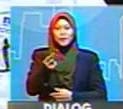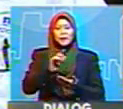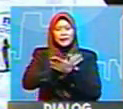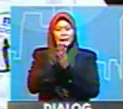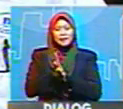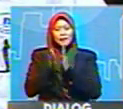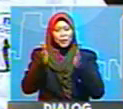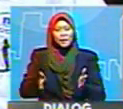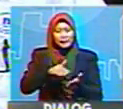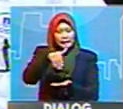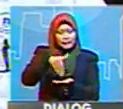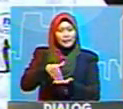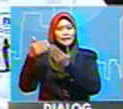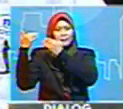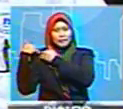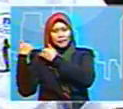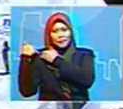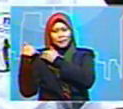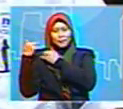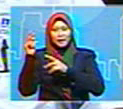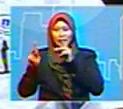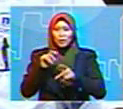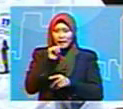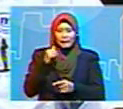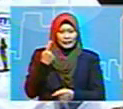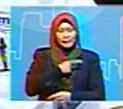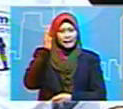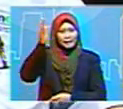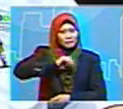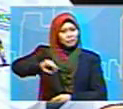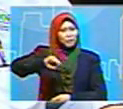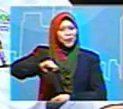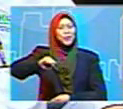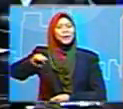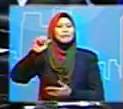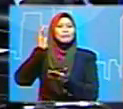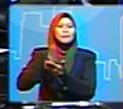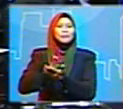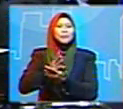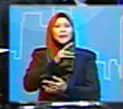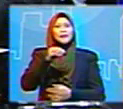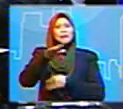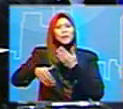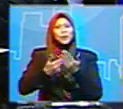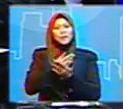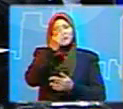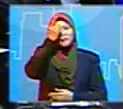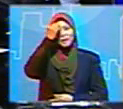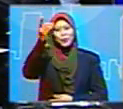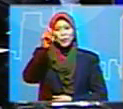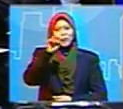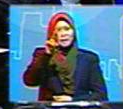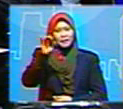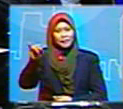Tengah yang bertanggungjawab jika tidak kita akan perangi mereka habis-habisan dan untuk hulu balang-hulubalang Datuk Seri yang ada di